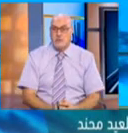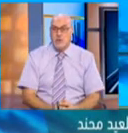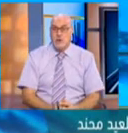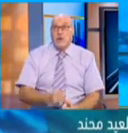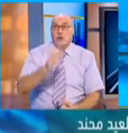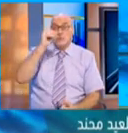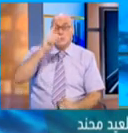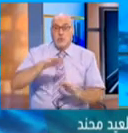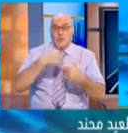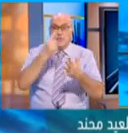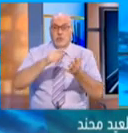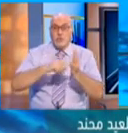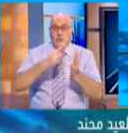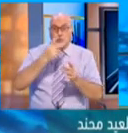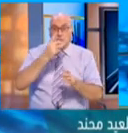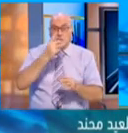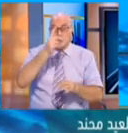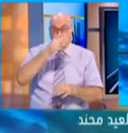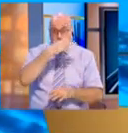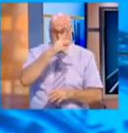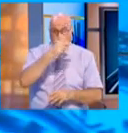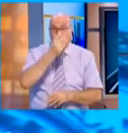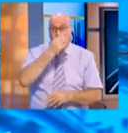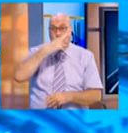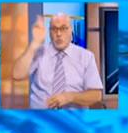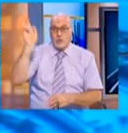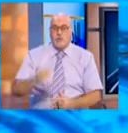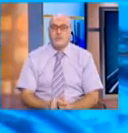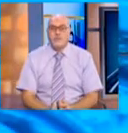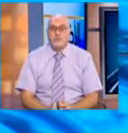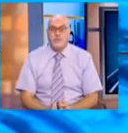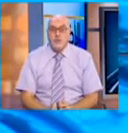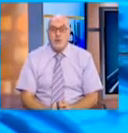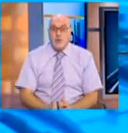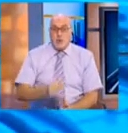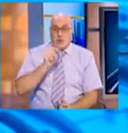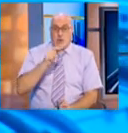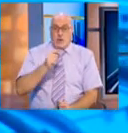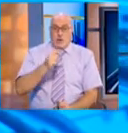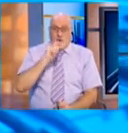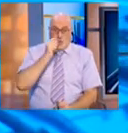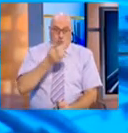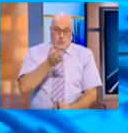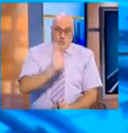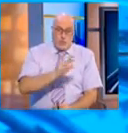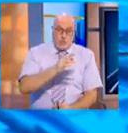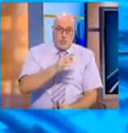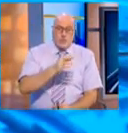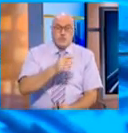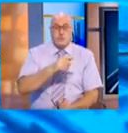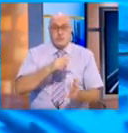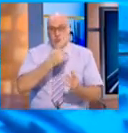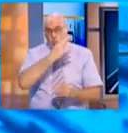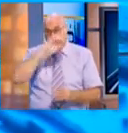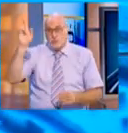الله أجركم، إن لله وإنا إليه راجعون. يا أيتها النفس المطمئنة ارجعي إلى ربك